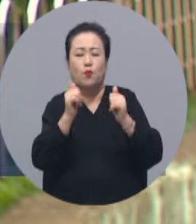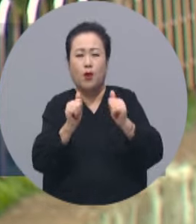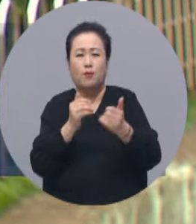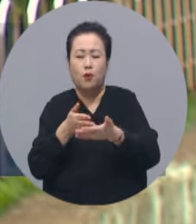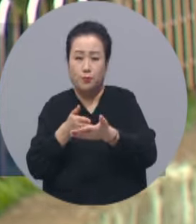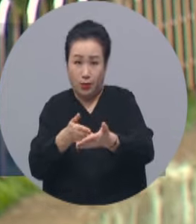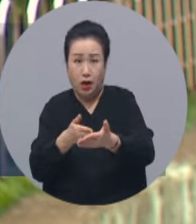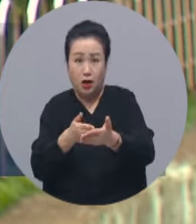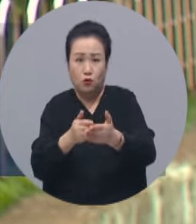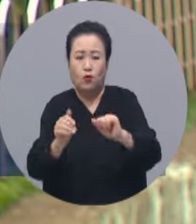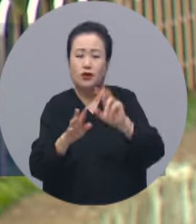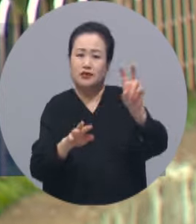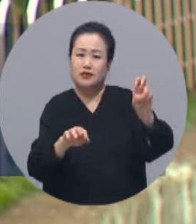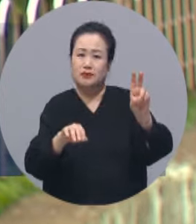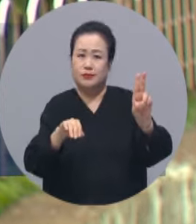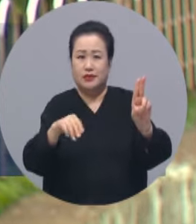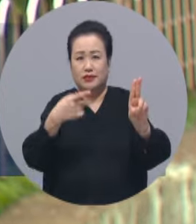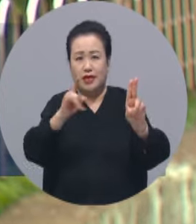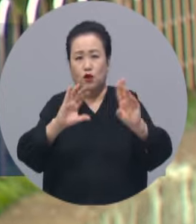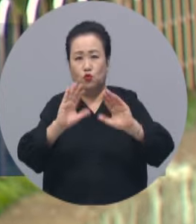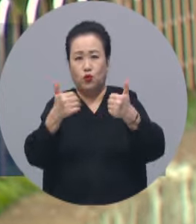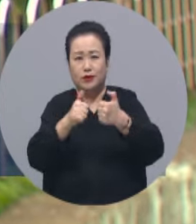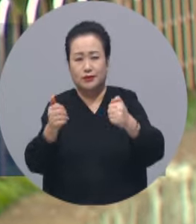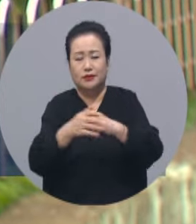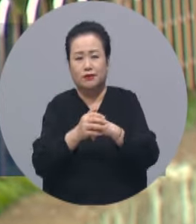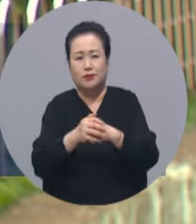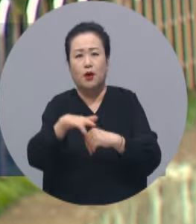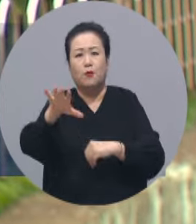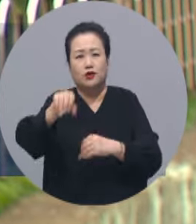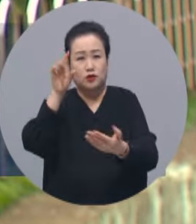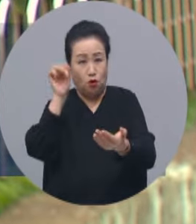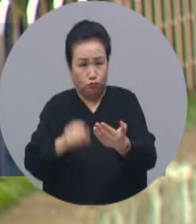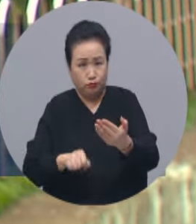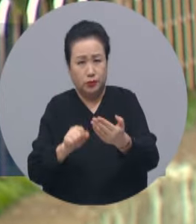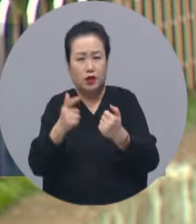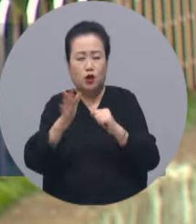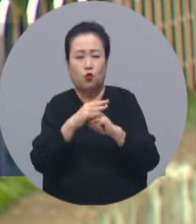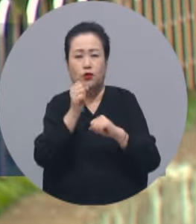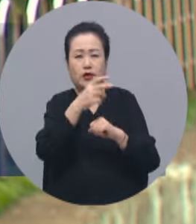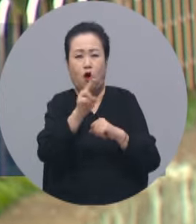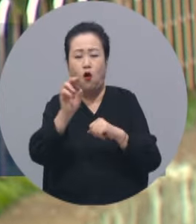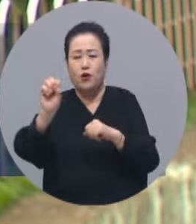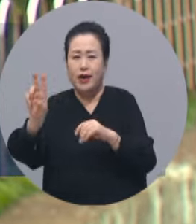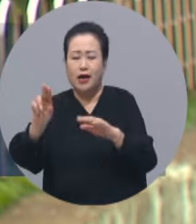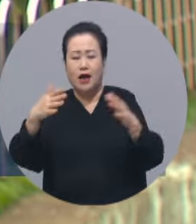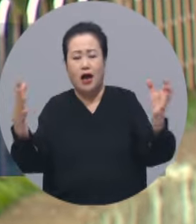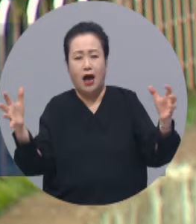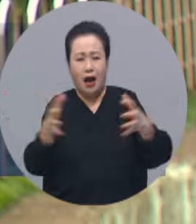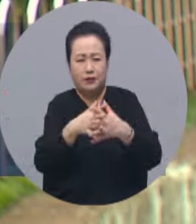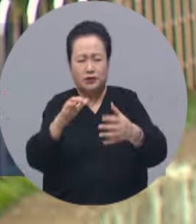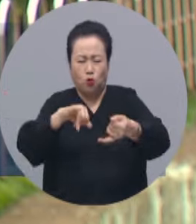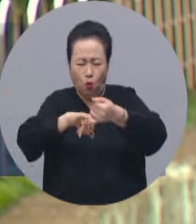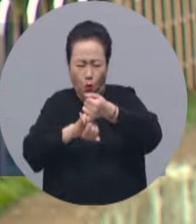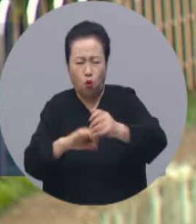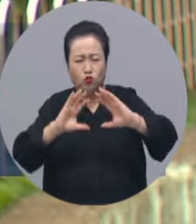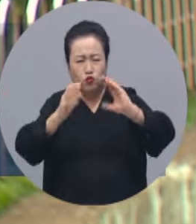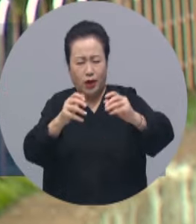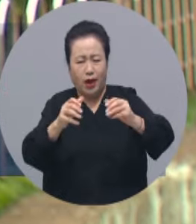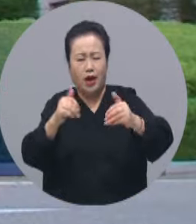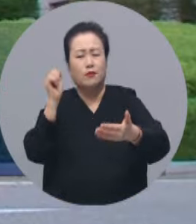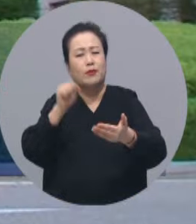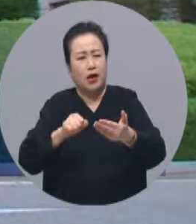상태고요. 이번 22대 국회에서는 법사위를 우선 통과시키고 또 여야가 합의해서 반드시 국회